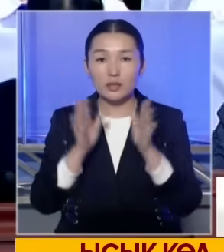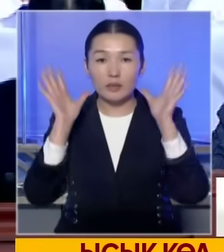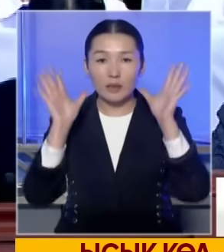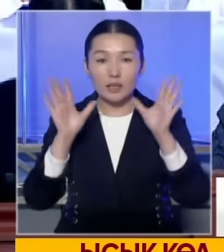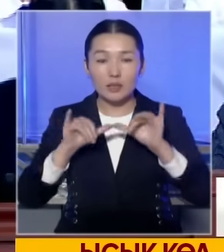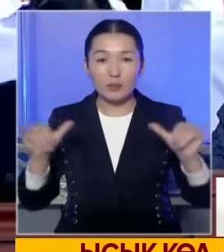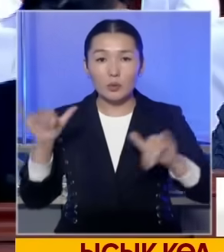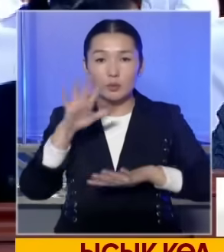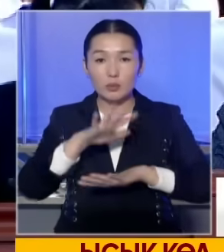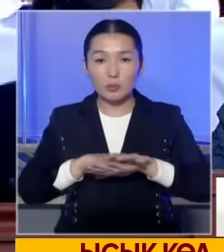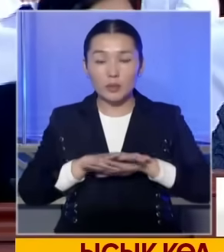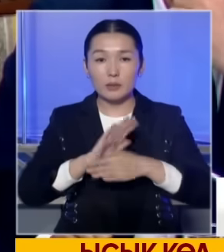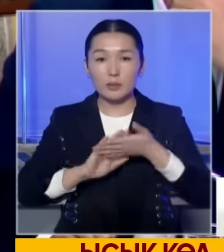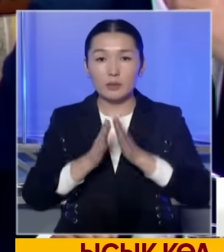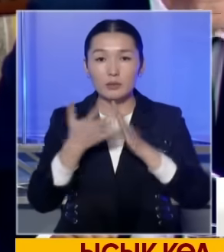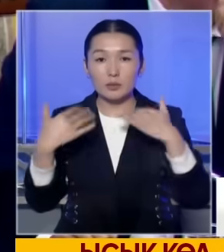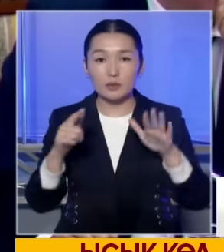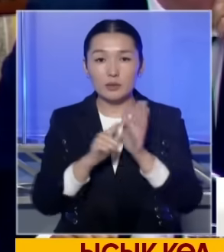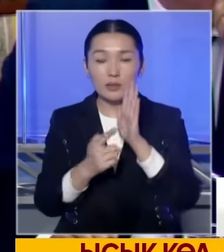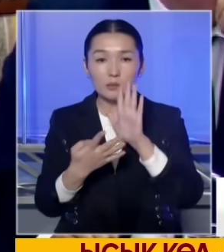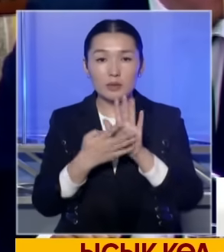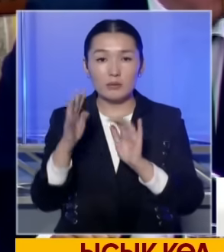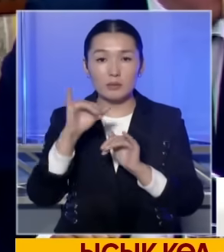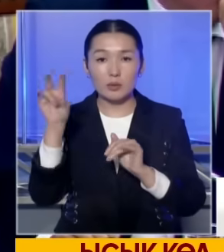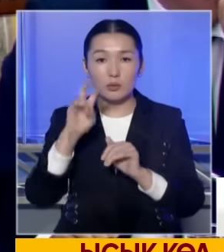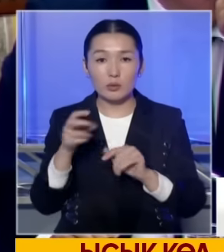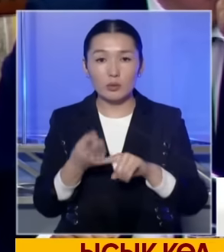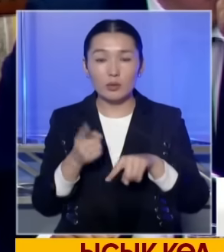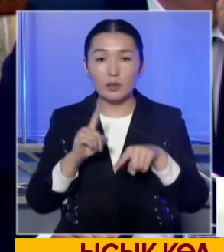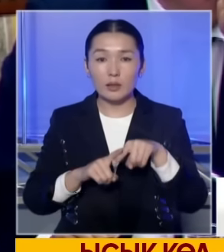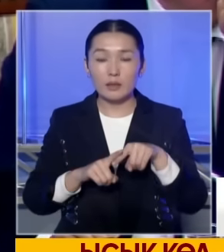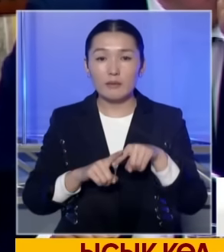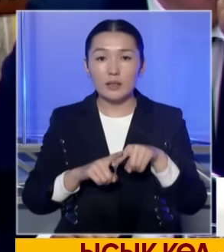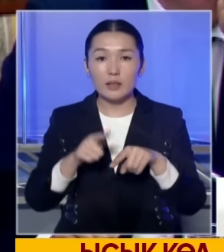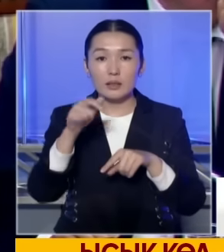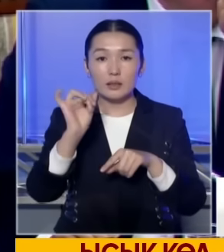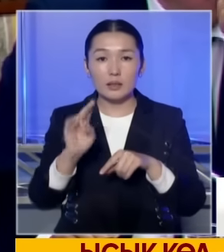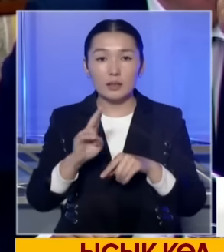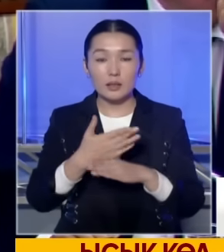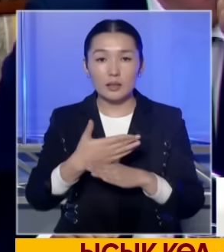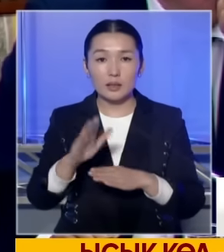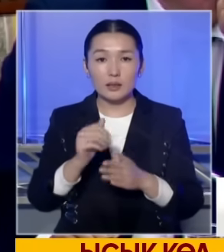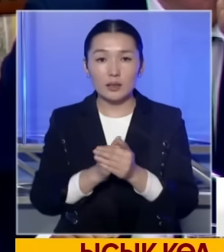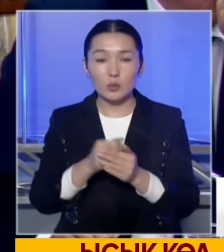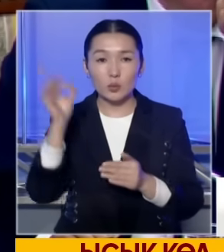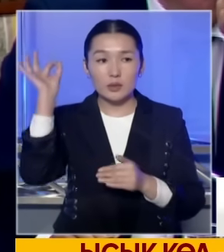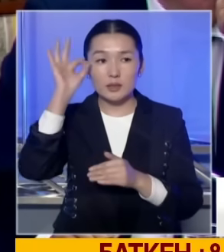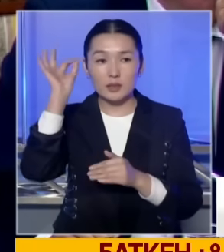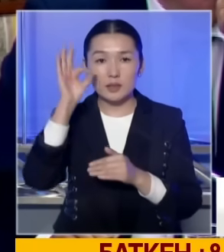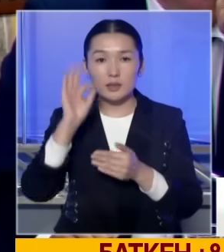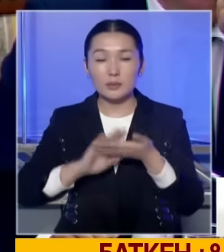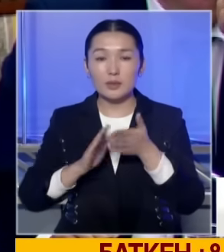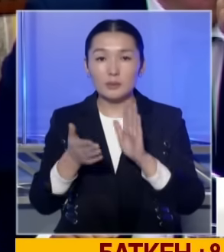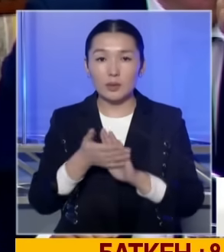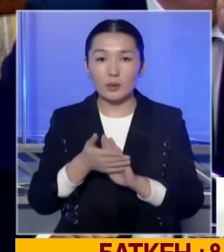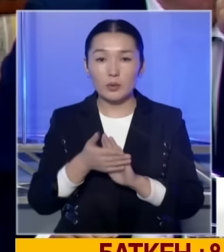сүйлөшүүлөр бүттү, 79 миллион доллар. Бул дагы ГИКке берилип атат да. Анан немистер менен сүйлөшүп, урматтуу